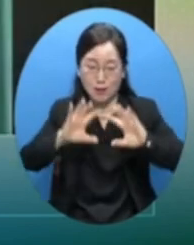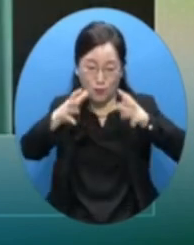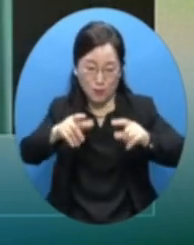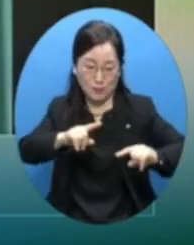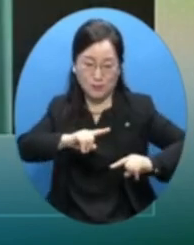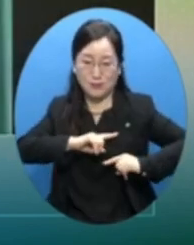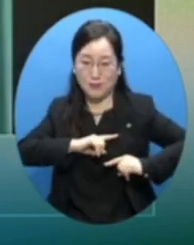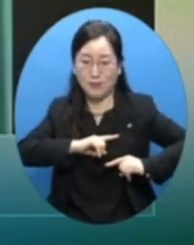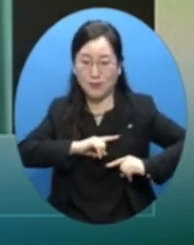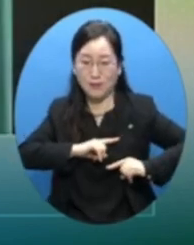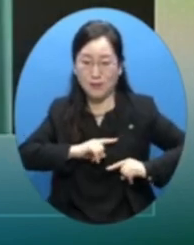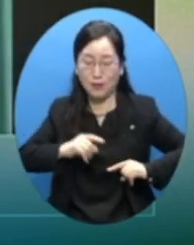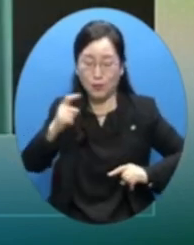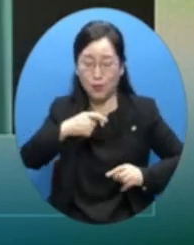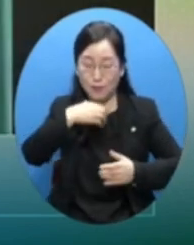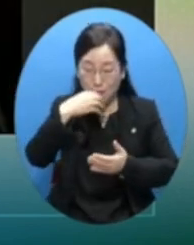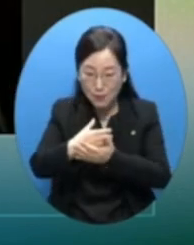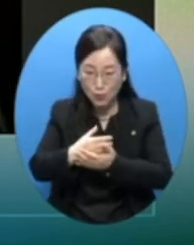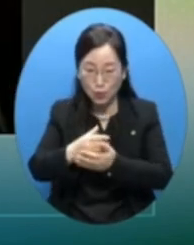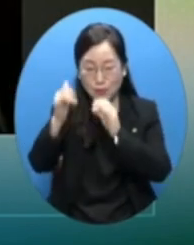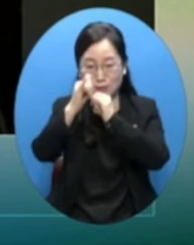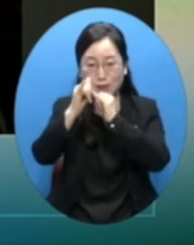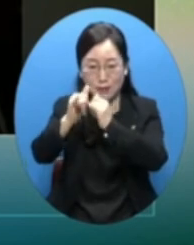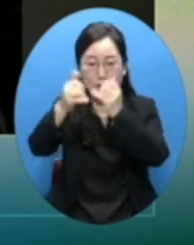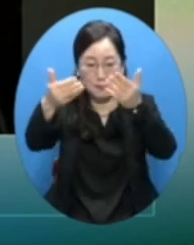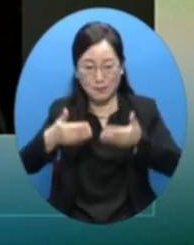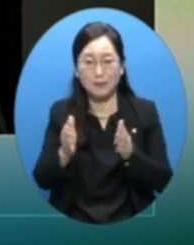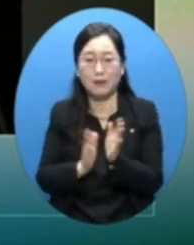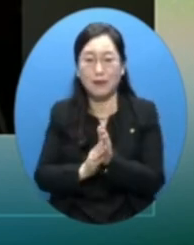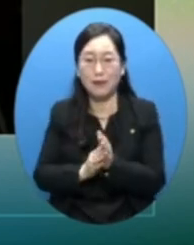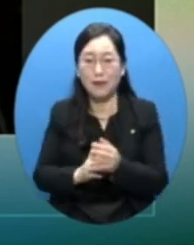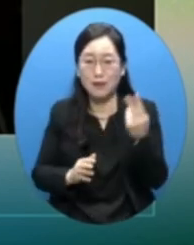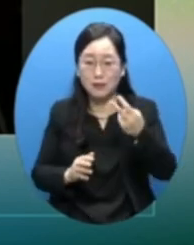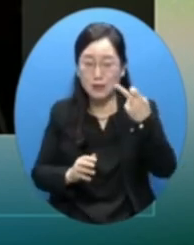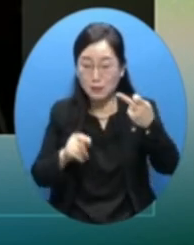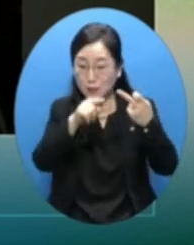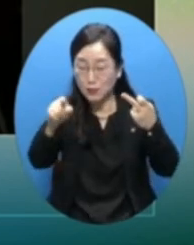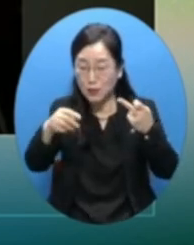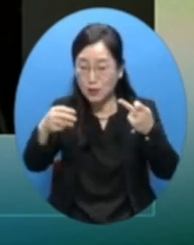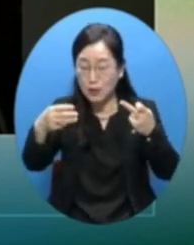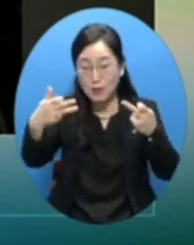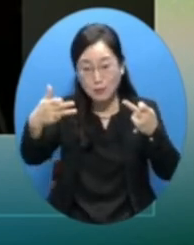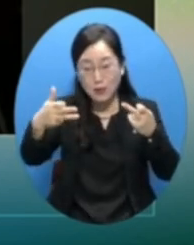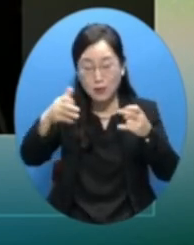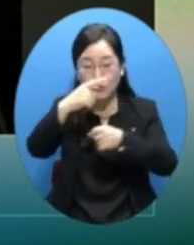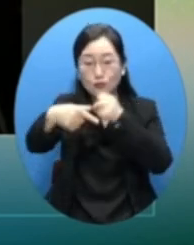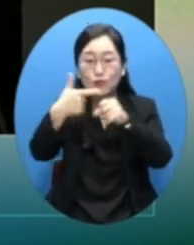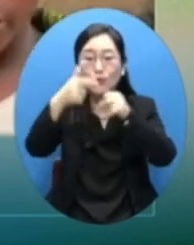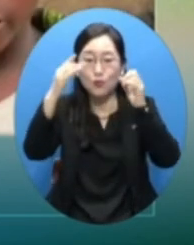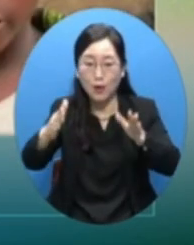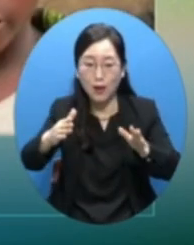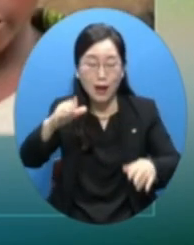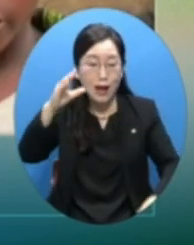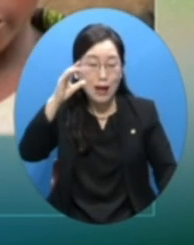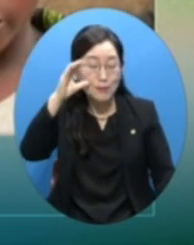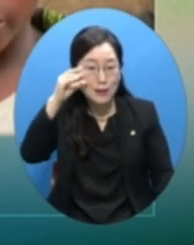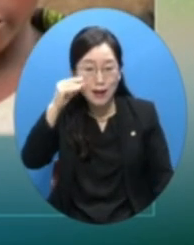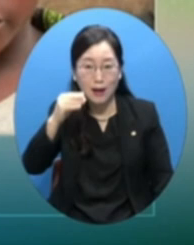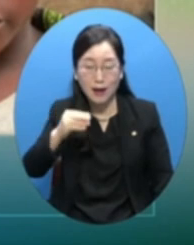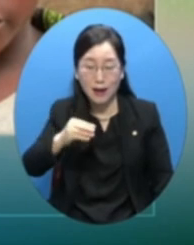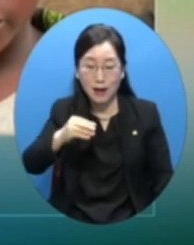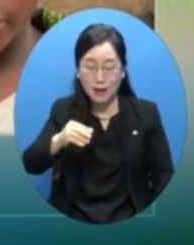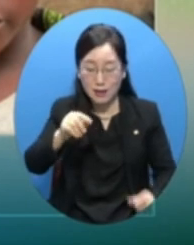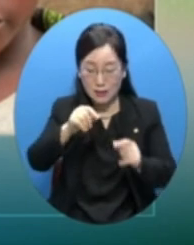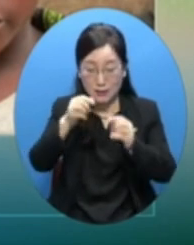목련장 KBS 감동대상 희망상을 수상했고 2012년부터 18년까지 6년 동안 미랄복지단 아프리카 권역 본부장으로